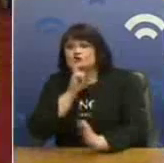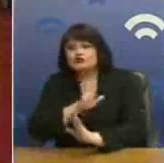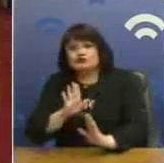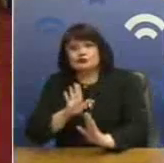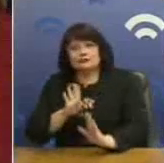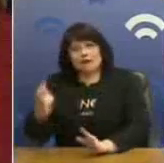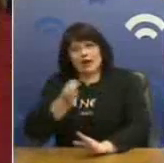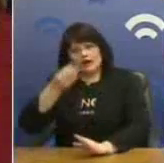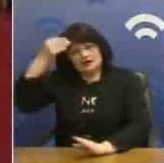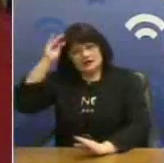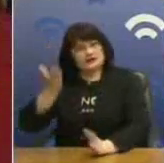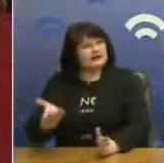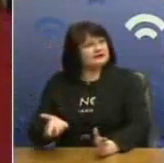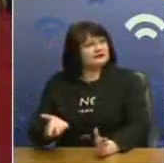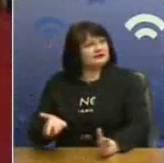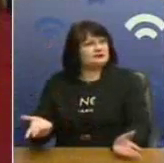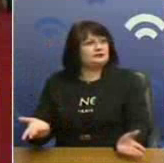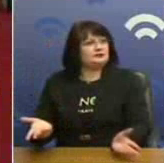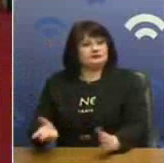Δεν είπα τίποτα για σας. Γιατί...